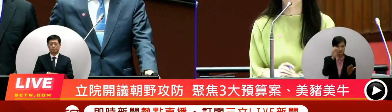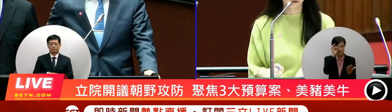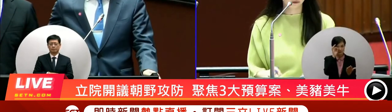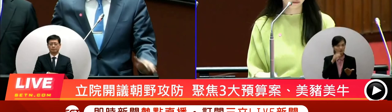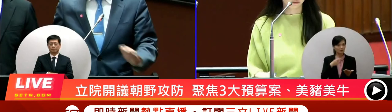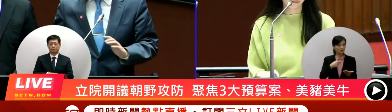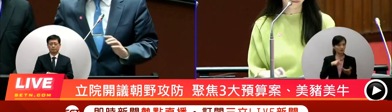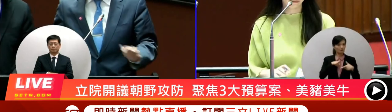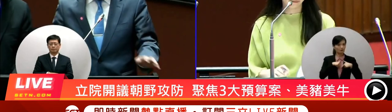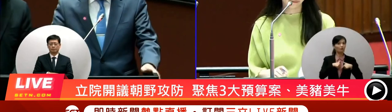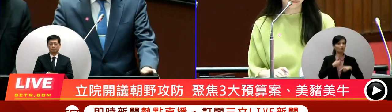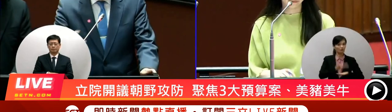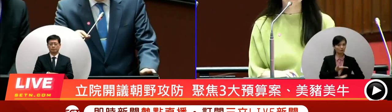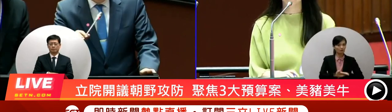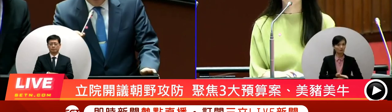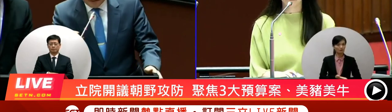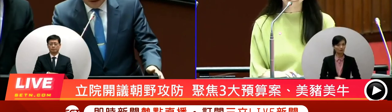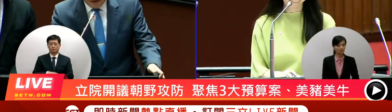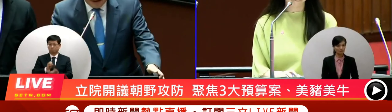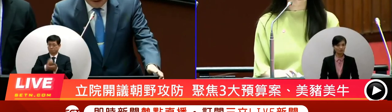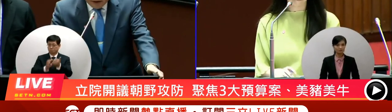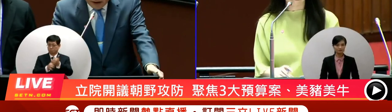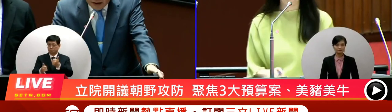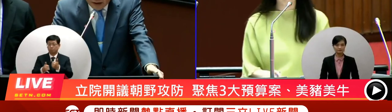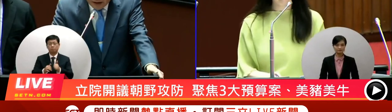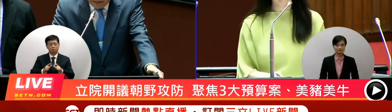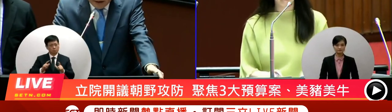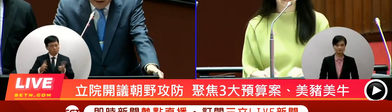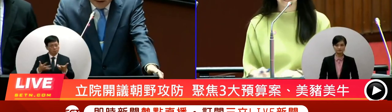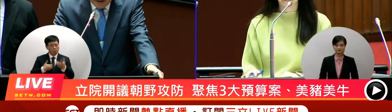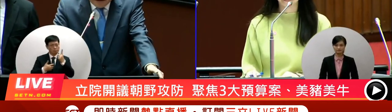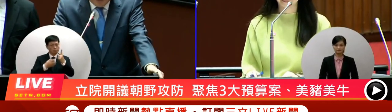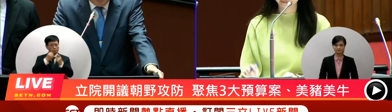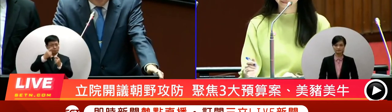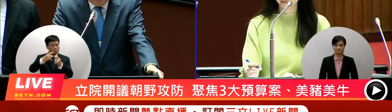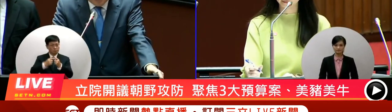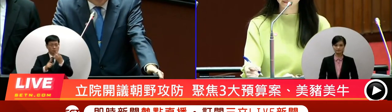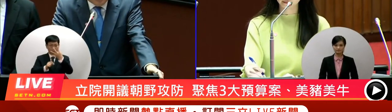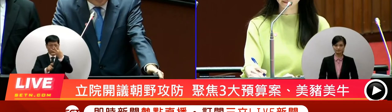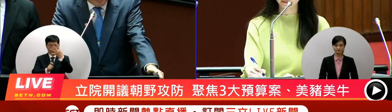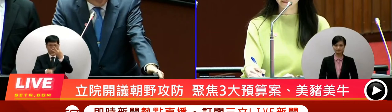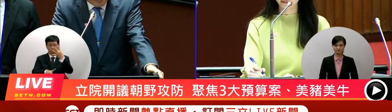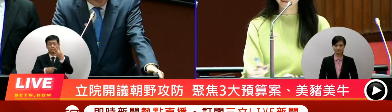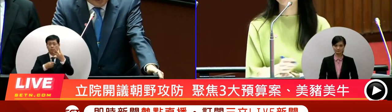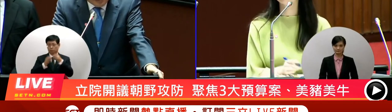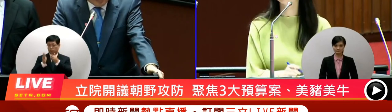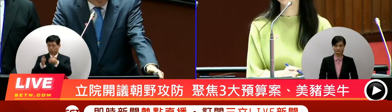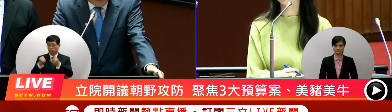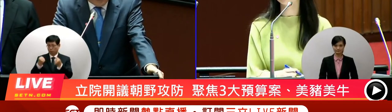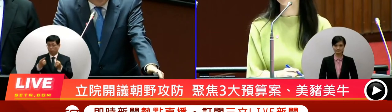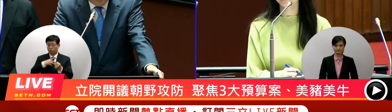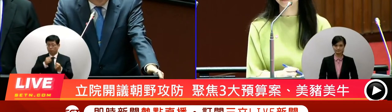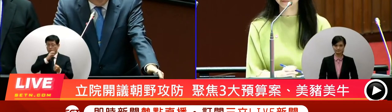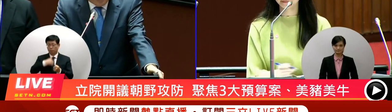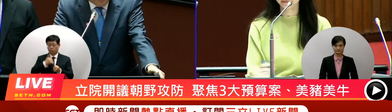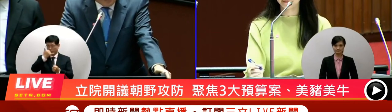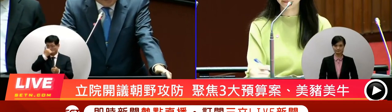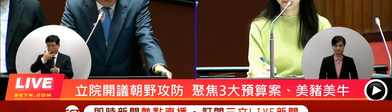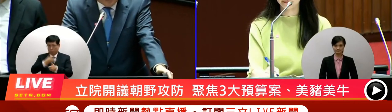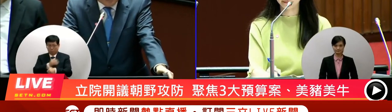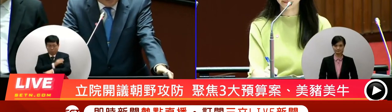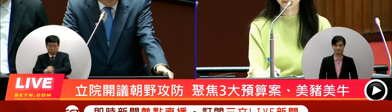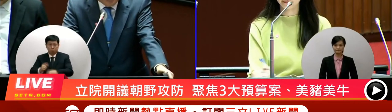呢？ 跟委员报告，我们大概101年4月11号就对于在莱克多巴胺在人体里面